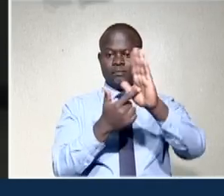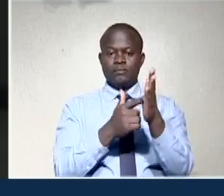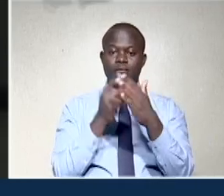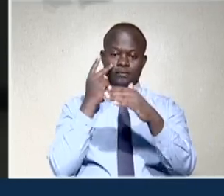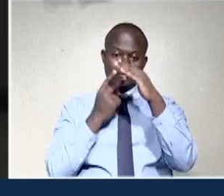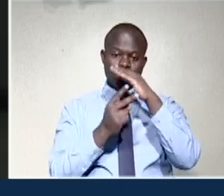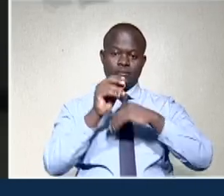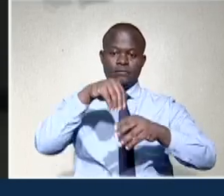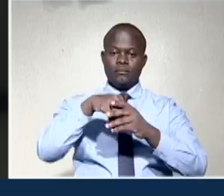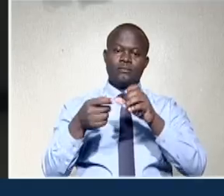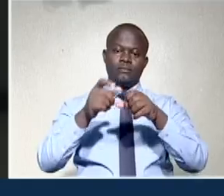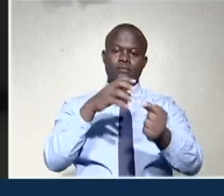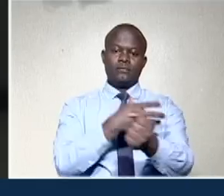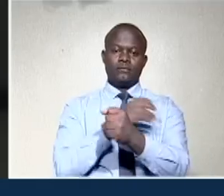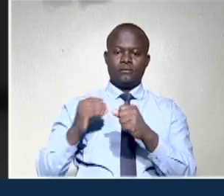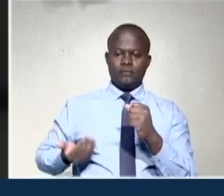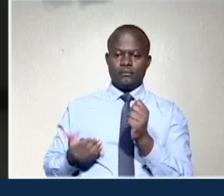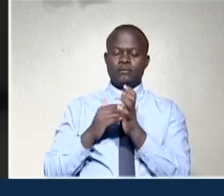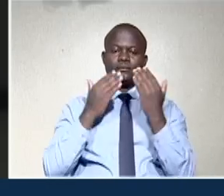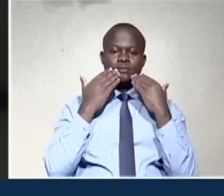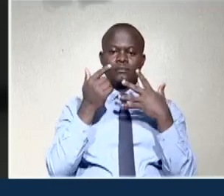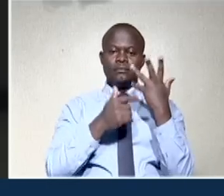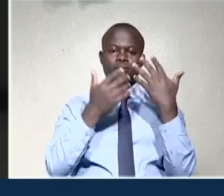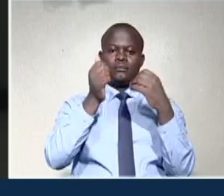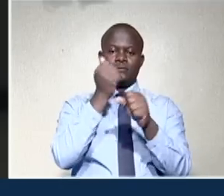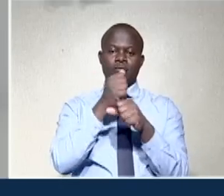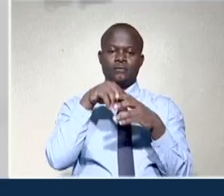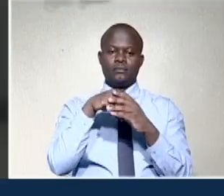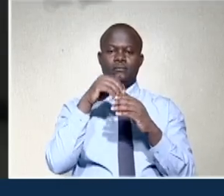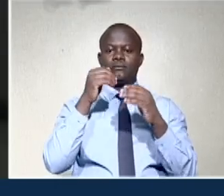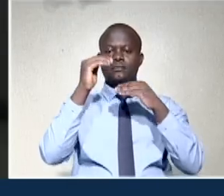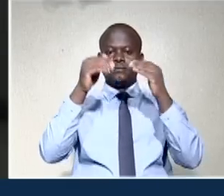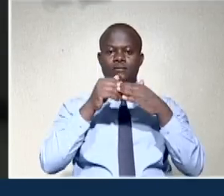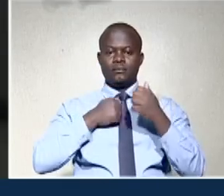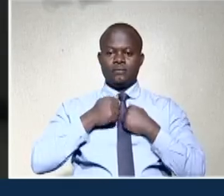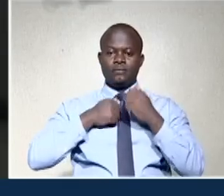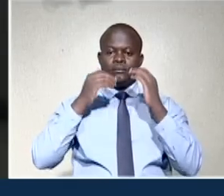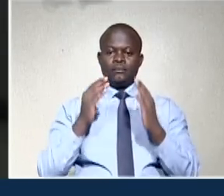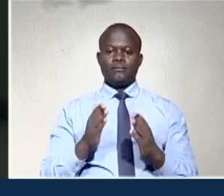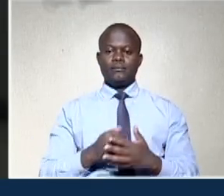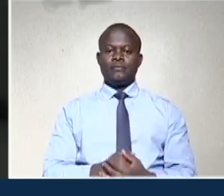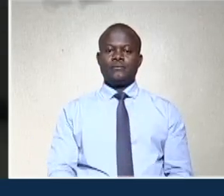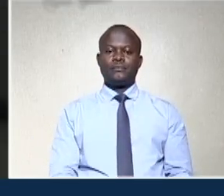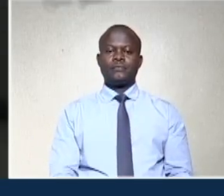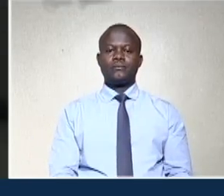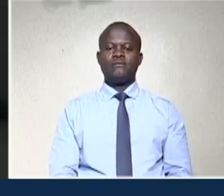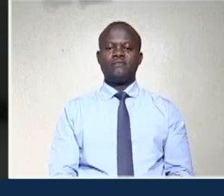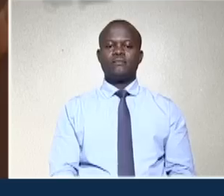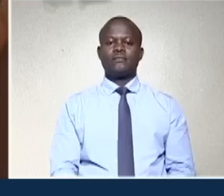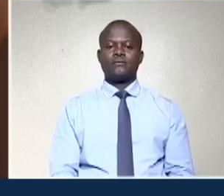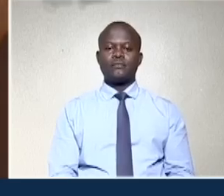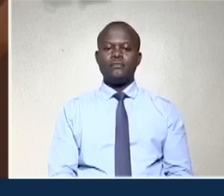cyo kongerera ubushobozi abagore. Nanagushimiye ibyo umaze gukora muri uru rwego mu Rwanda. In Rwanda already until